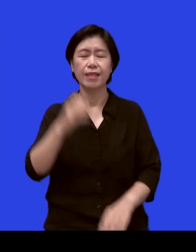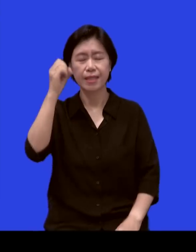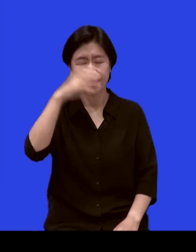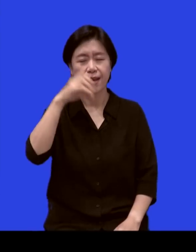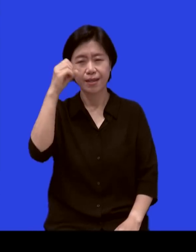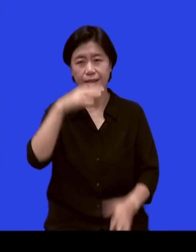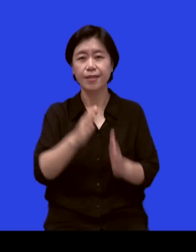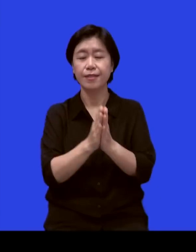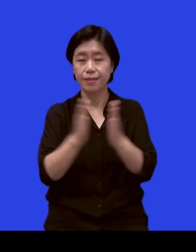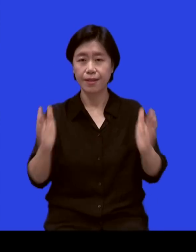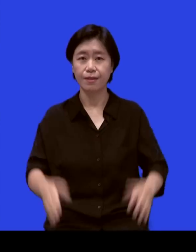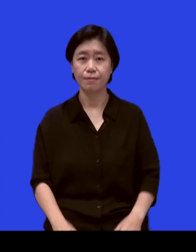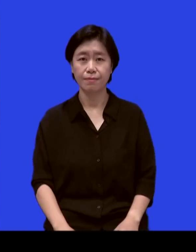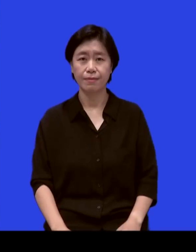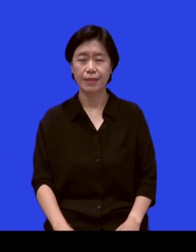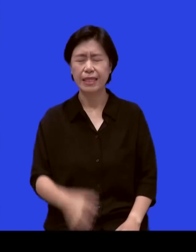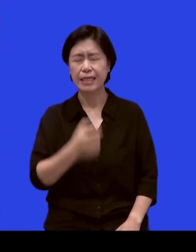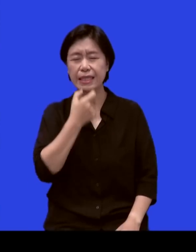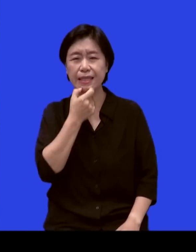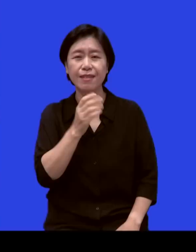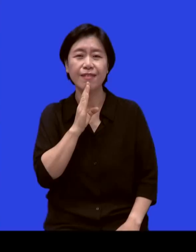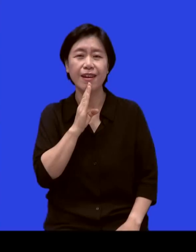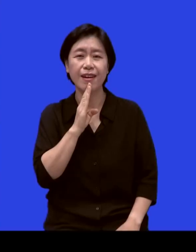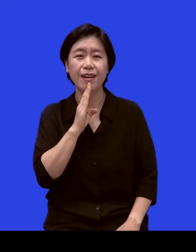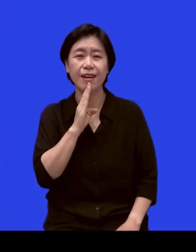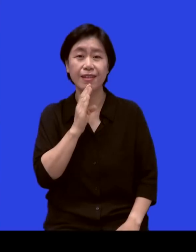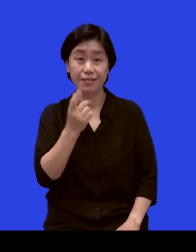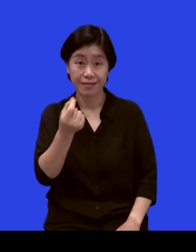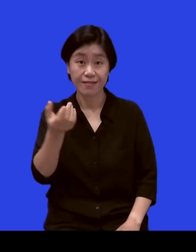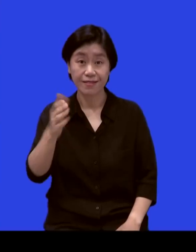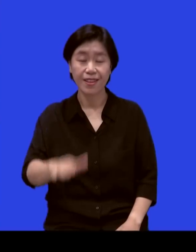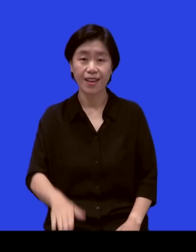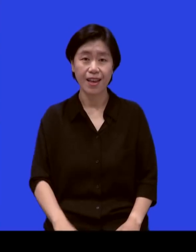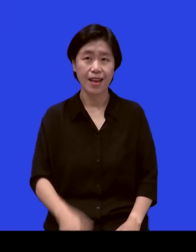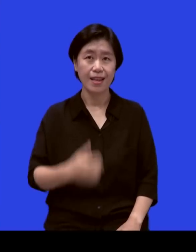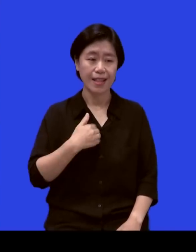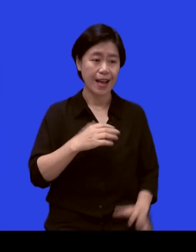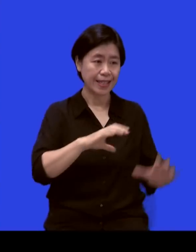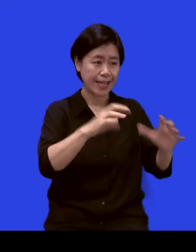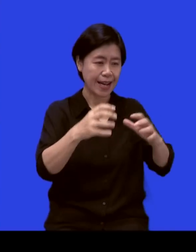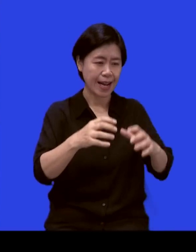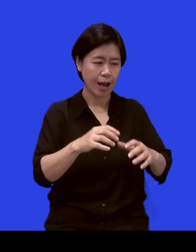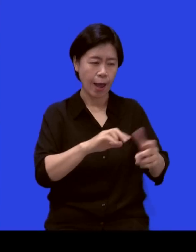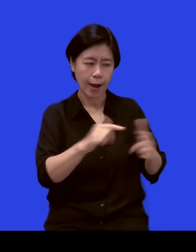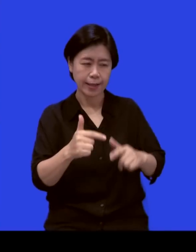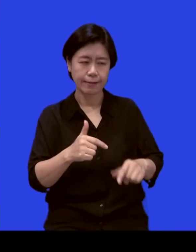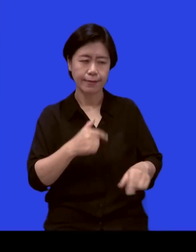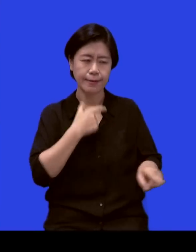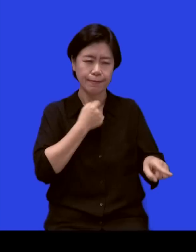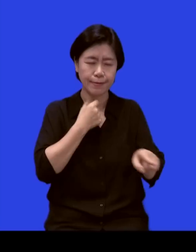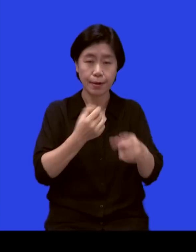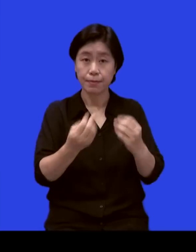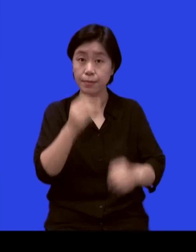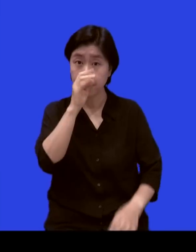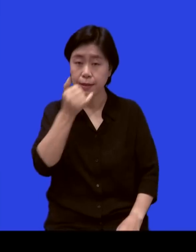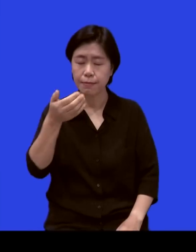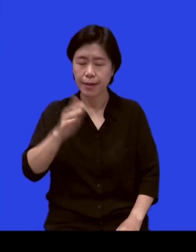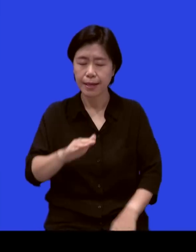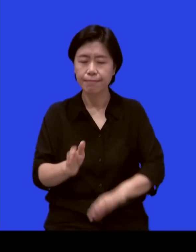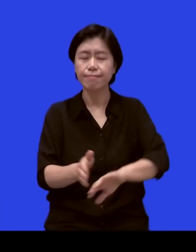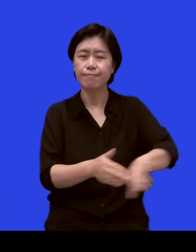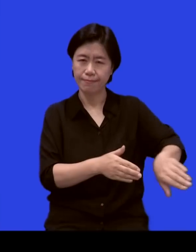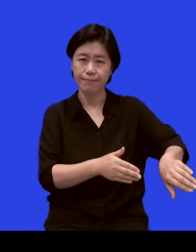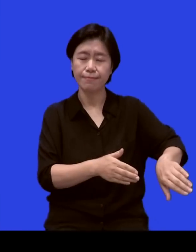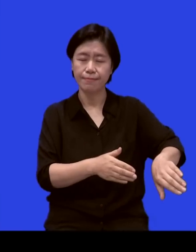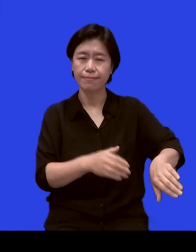네네네. 싫지만 너무 내가 하고 싶은 게 너무 많은 세상이고 재밌고 재밌는 게 너무 많고 내가 편안하게